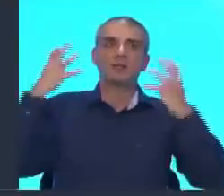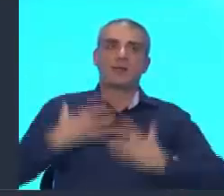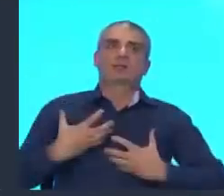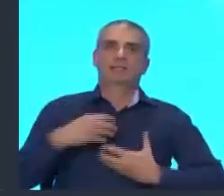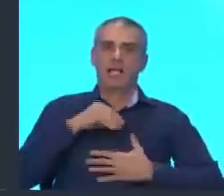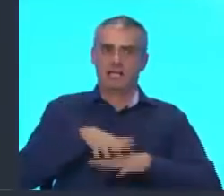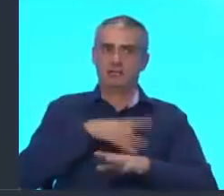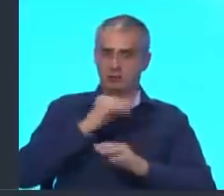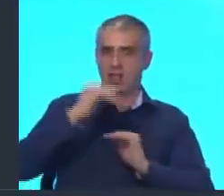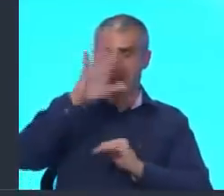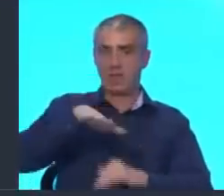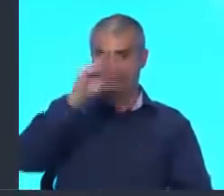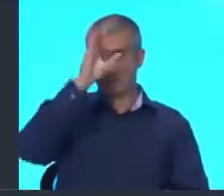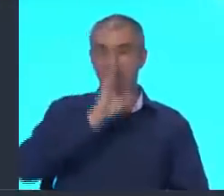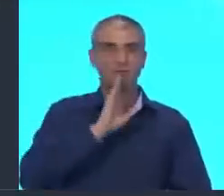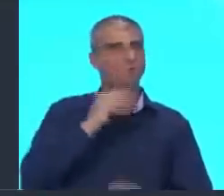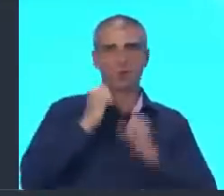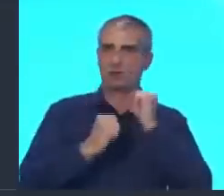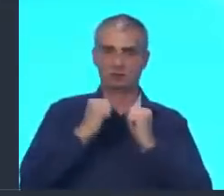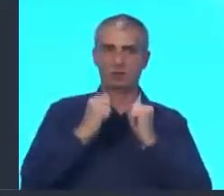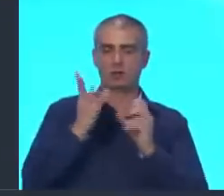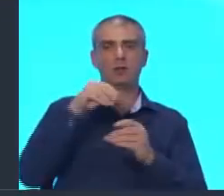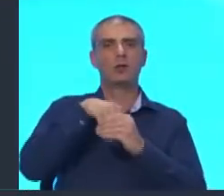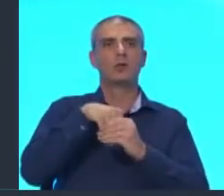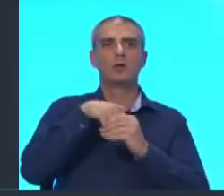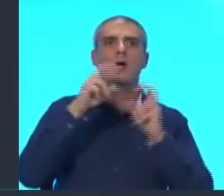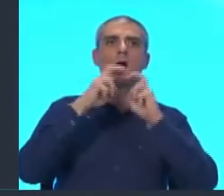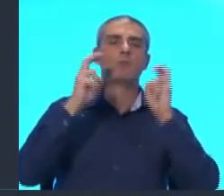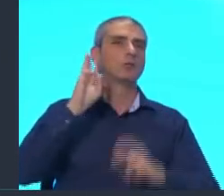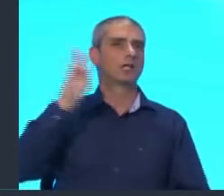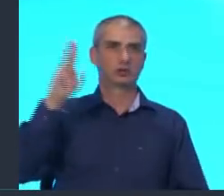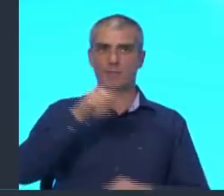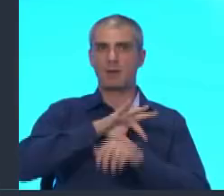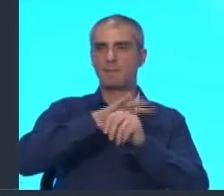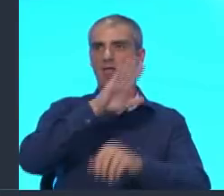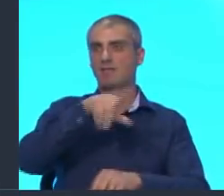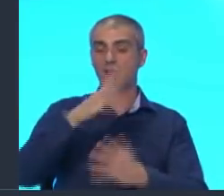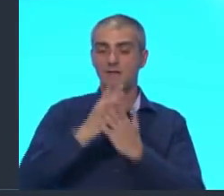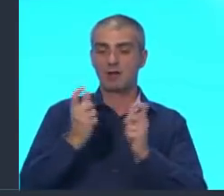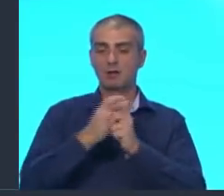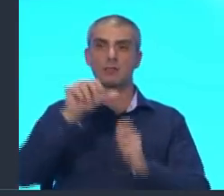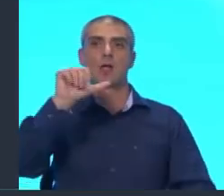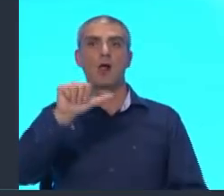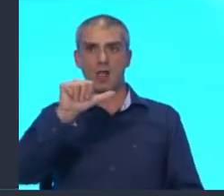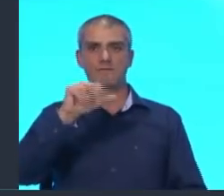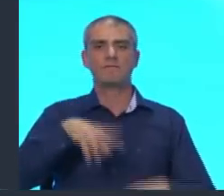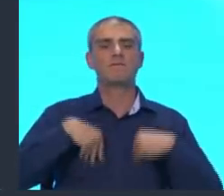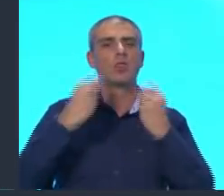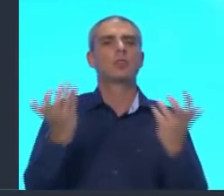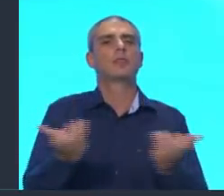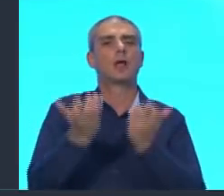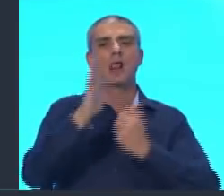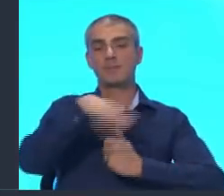בגידול ילד כבד שמיעה קשה. כאן נכנסת לתמונה עמותת שמע שמלווה את הילדים מכיתה א', ונותנת את הכלים לילדים